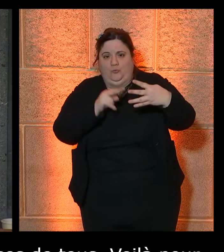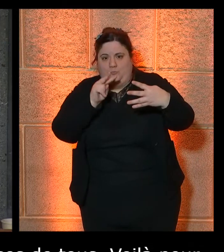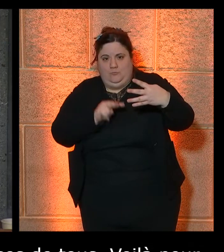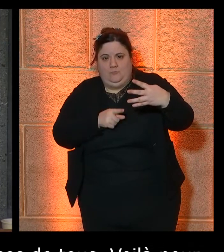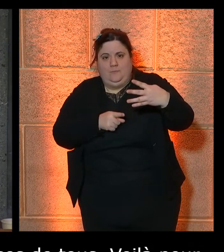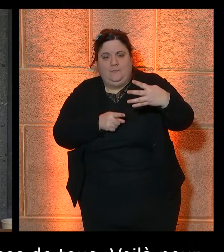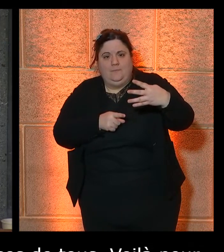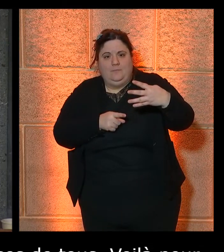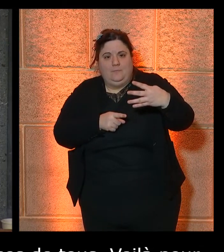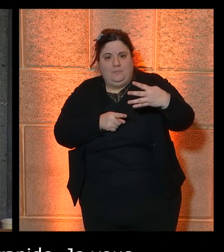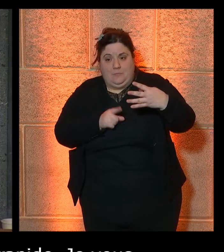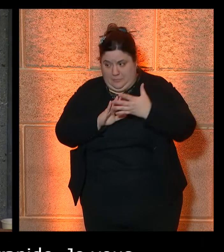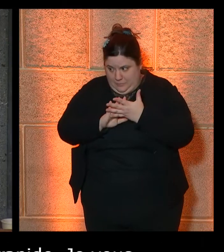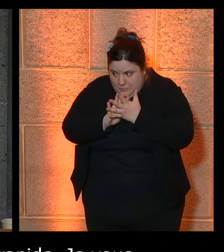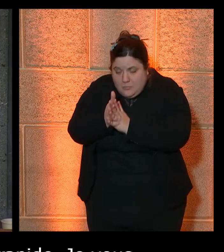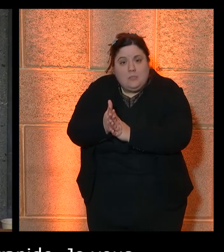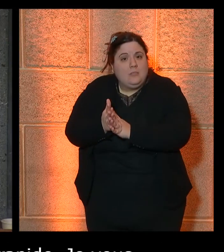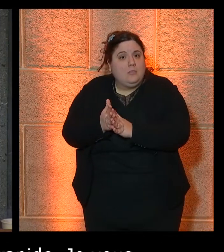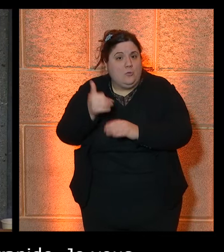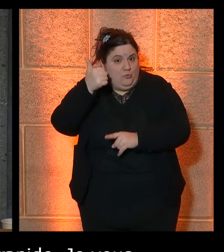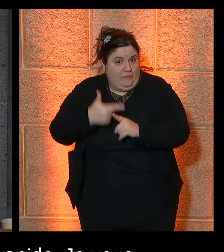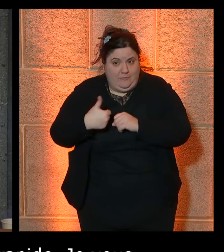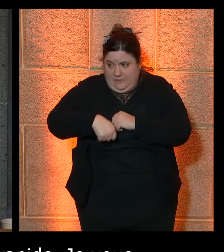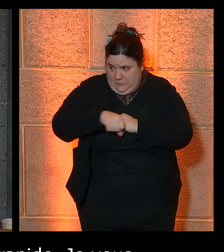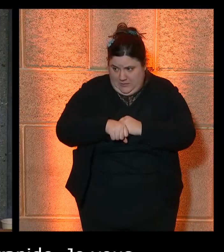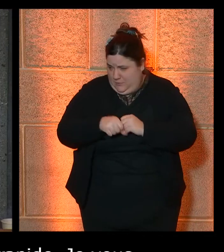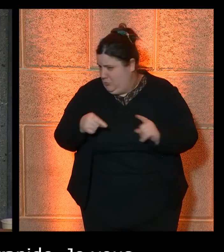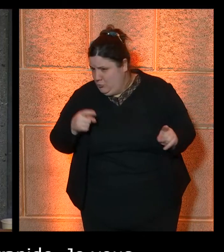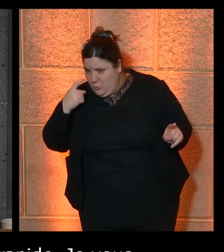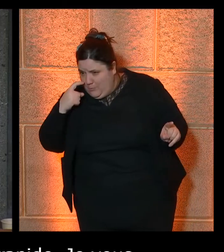la trame de chaque relevé hebdomadaire